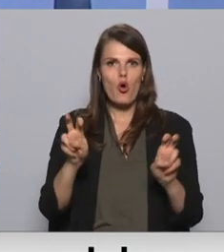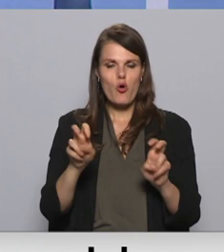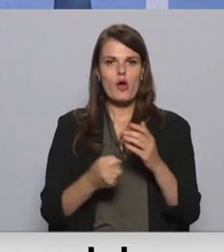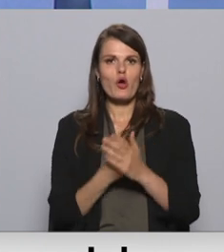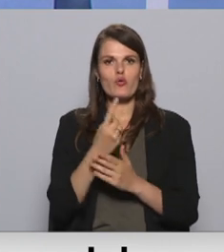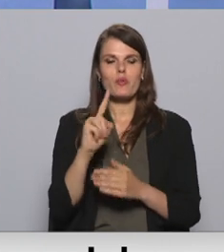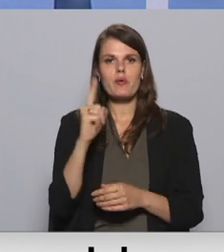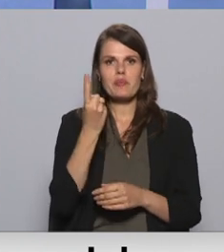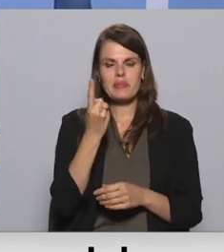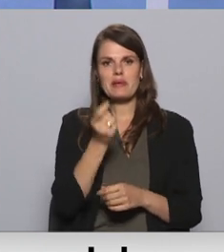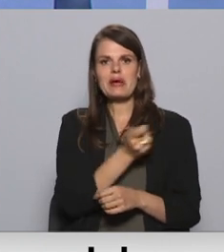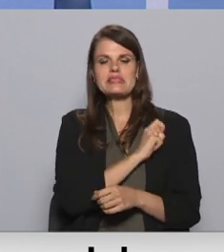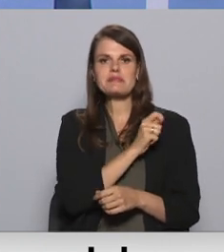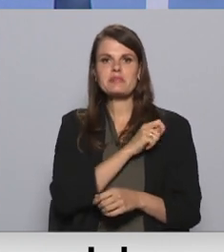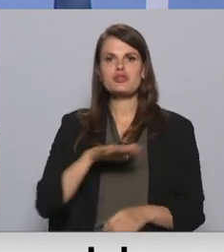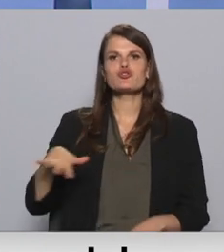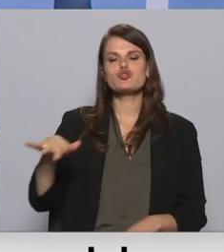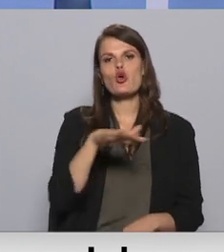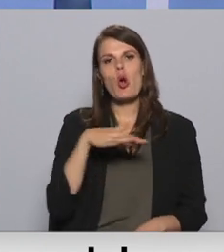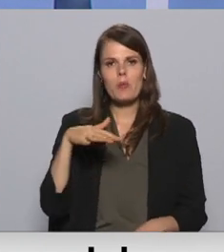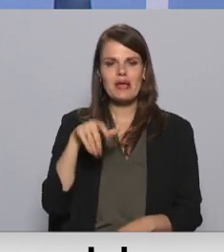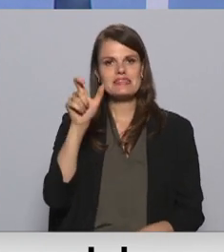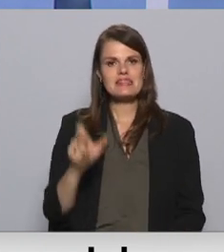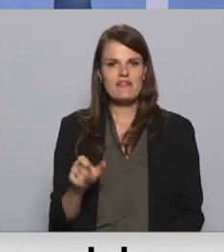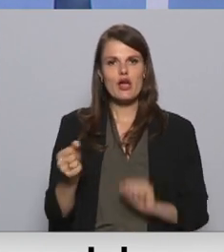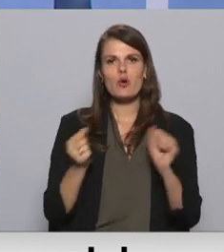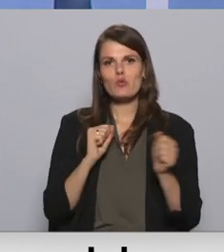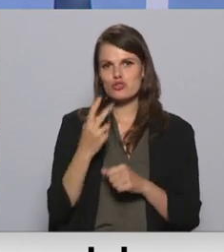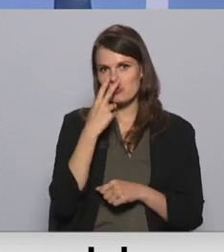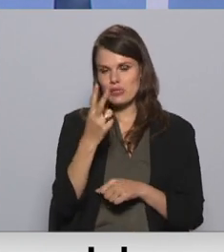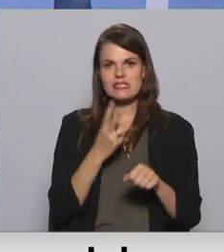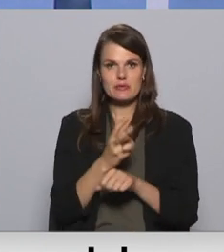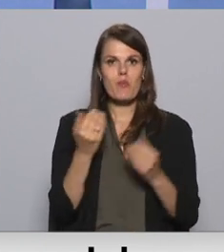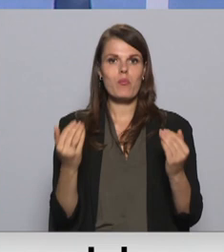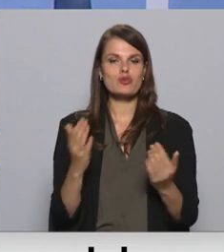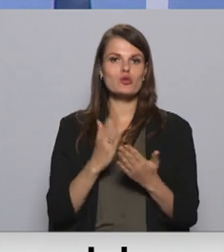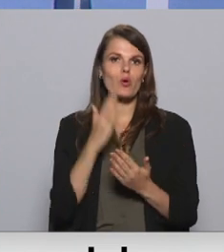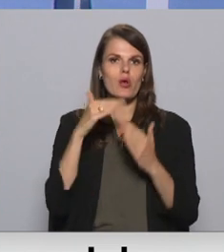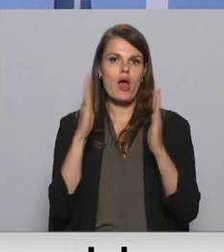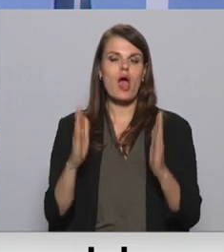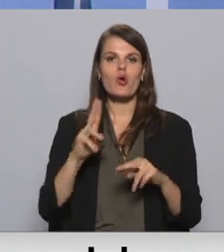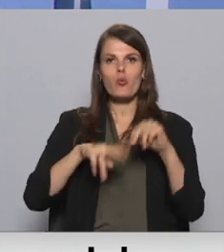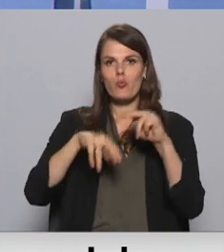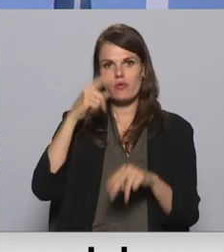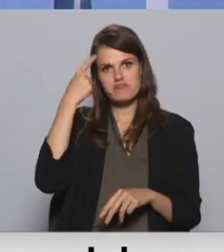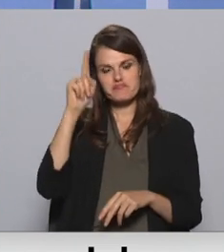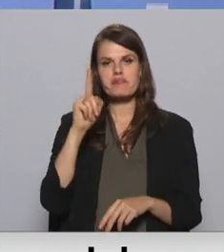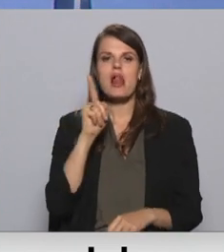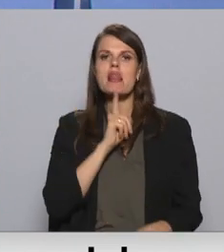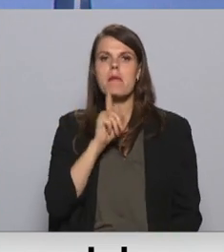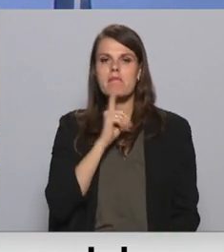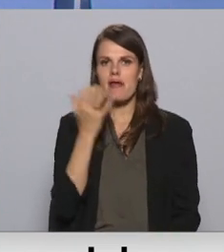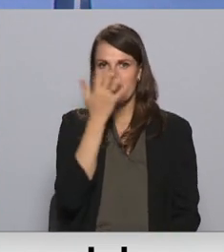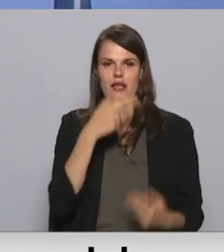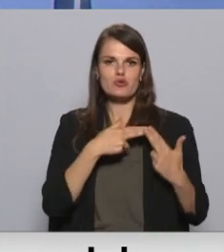komplekss cilvēkiem ar redzes un kustību traucējumiem. Pašlaik norit ēkas būvniecība. Iniciatīva uzņēmusies Liepājas neredzīgo